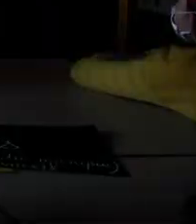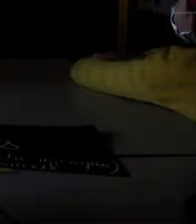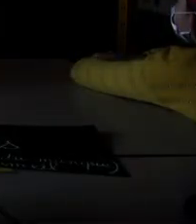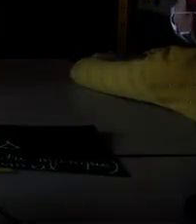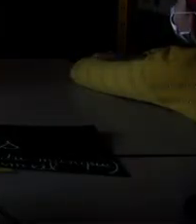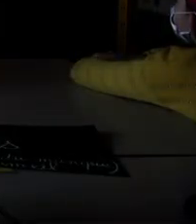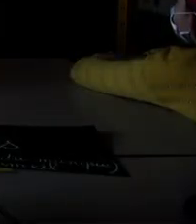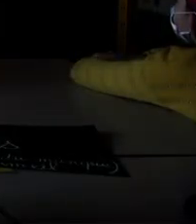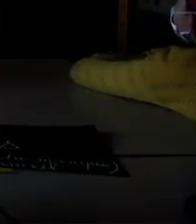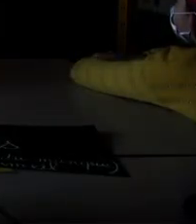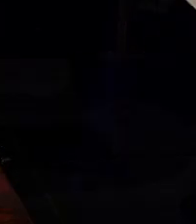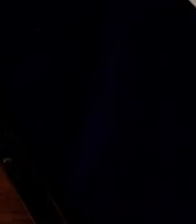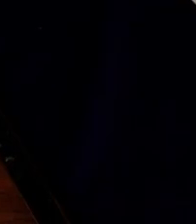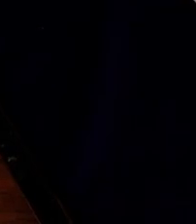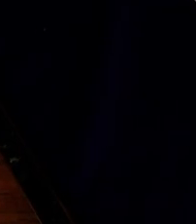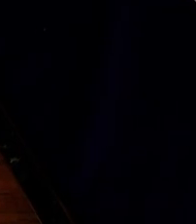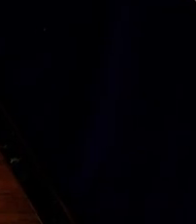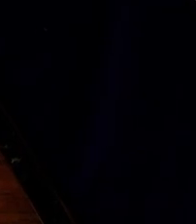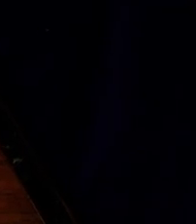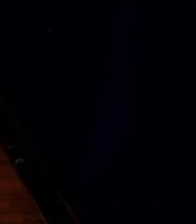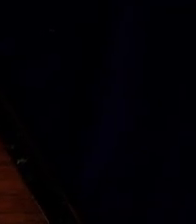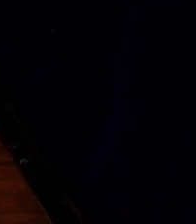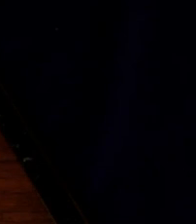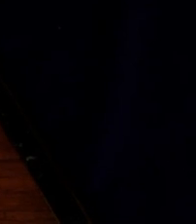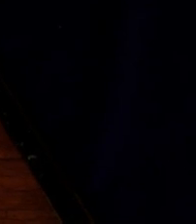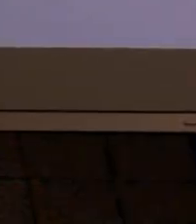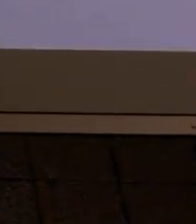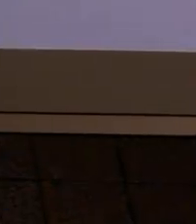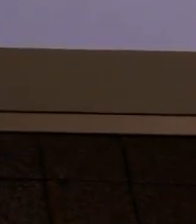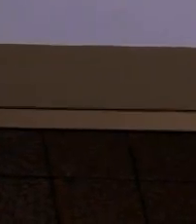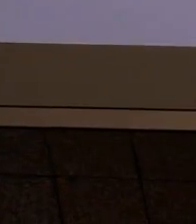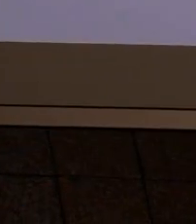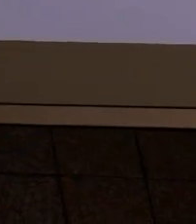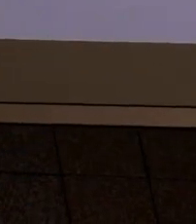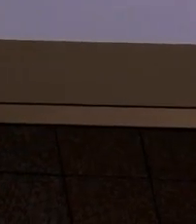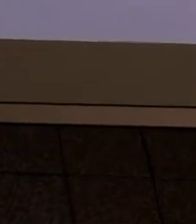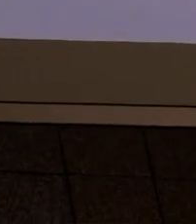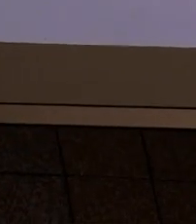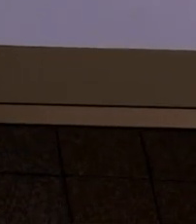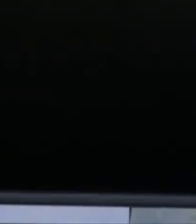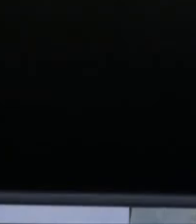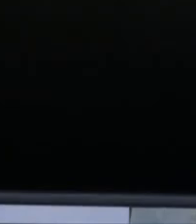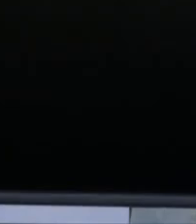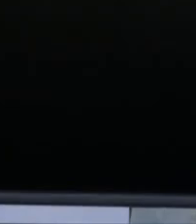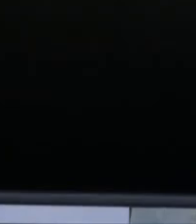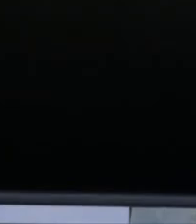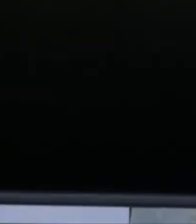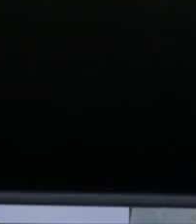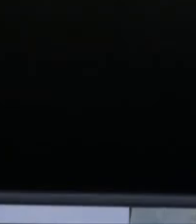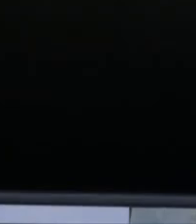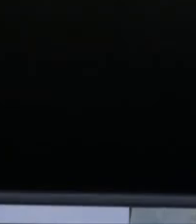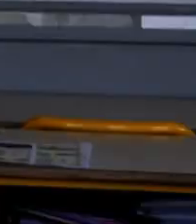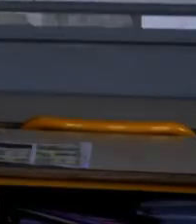propose. On a des petites capsules vidéo, on a des bandes dessinées, on a quelques petits textes qui permettent aux élèves de s'approprier